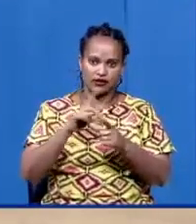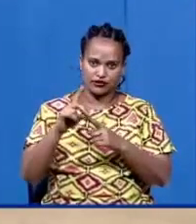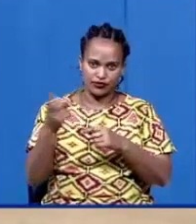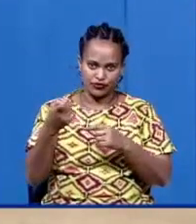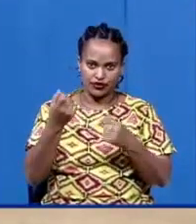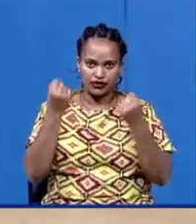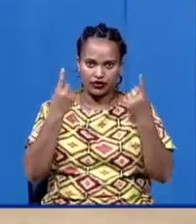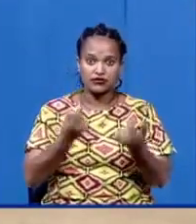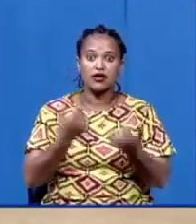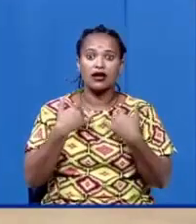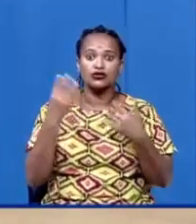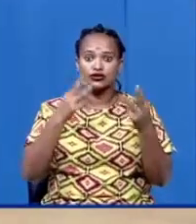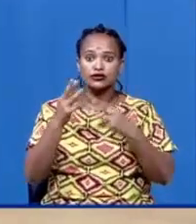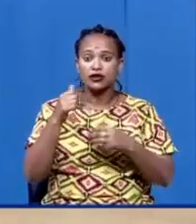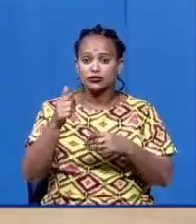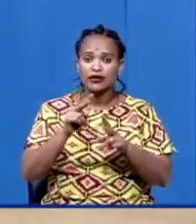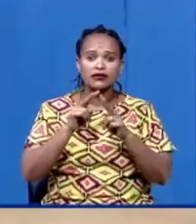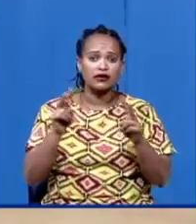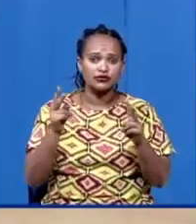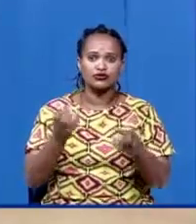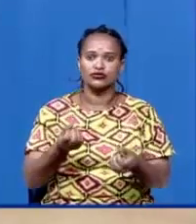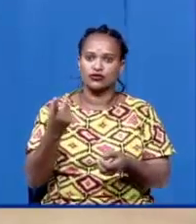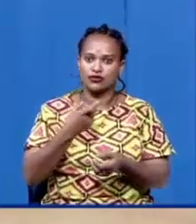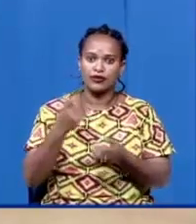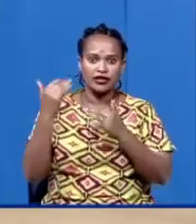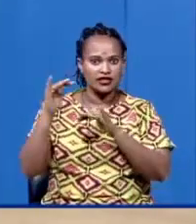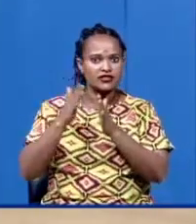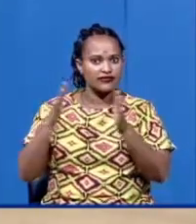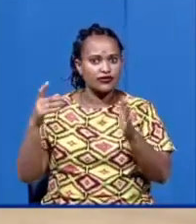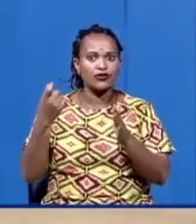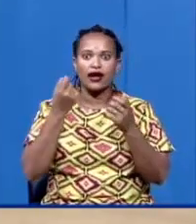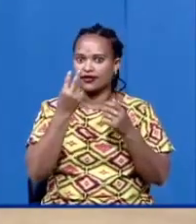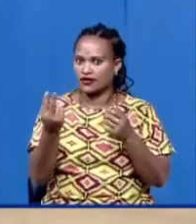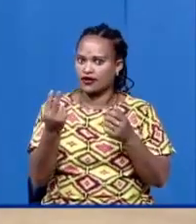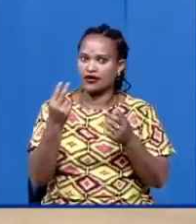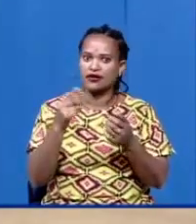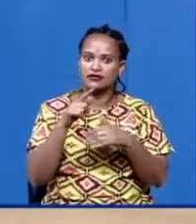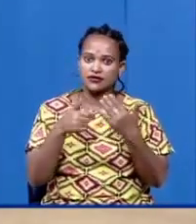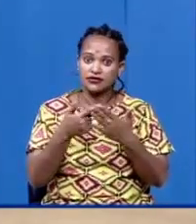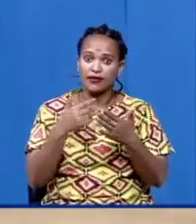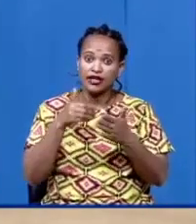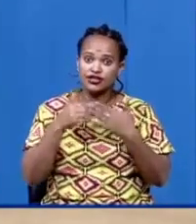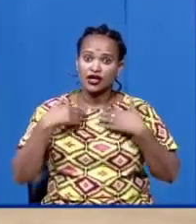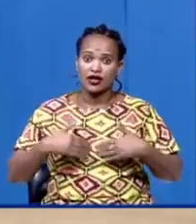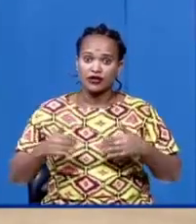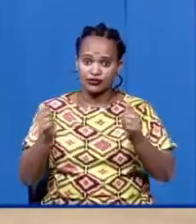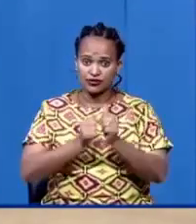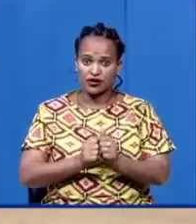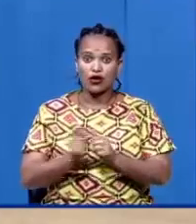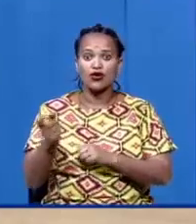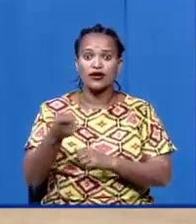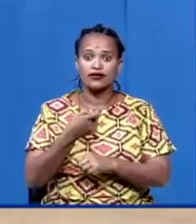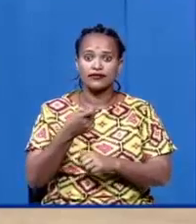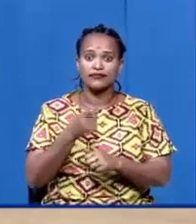ترتنال زيال لو شكر راسو بتعام بزون دهونا متنا سفين دهونا ترتنال سلزي كبال الرشاك على تشكر